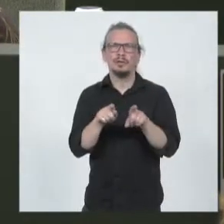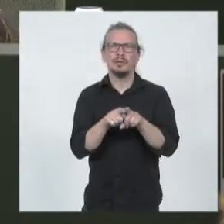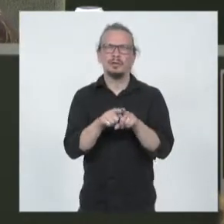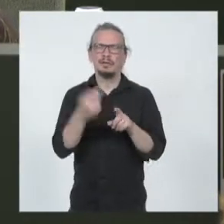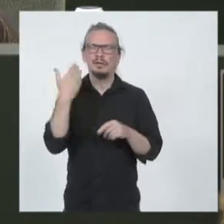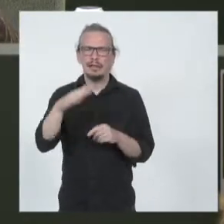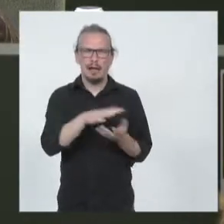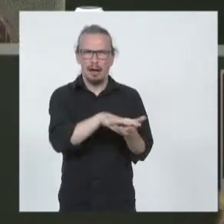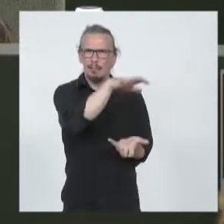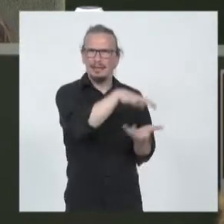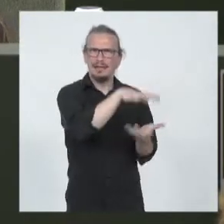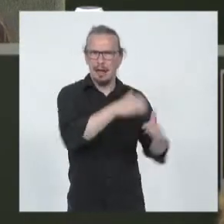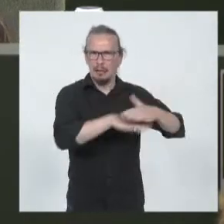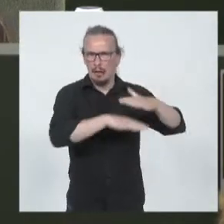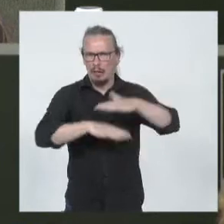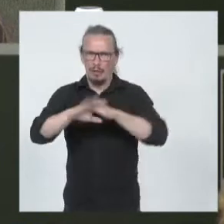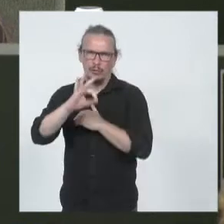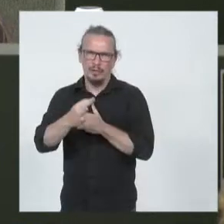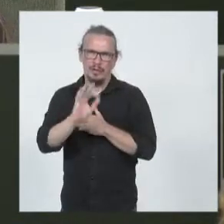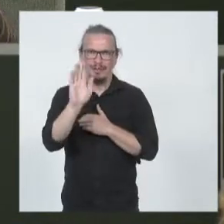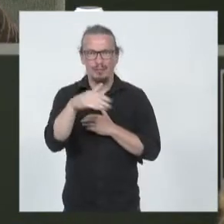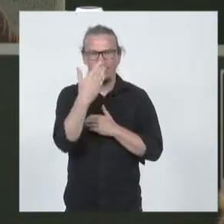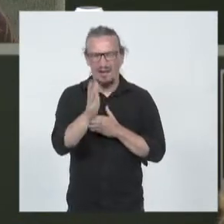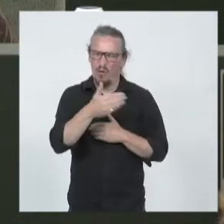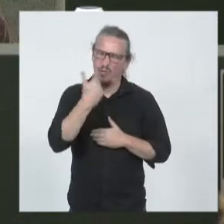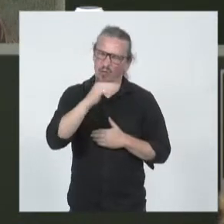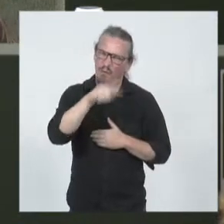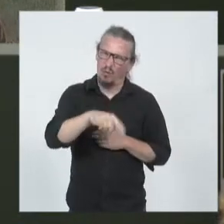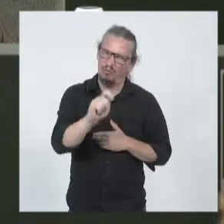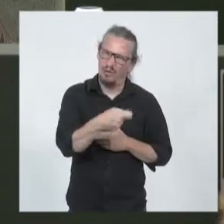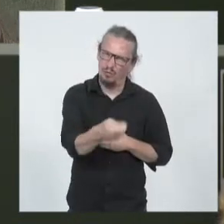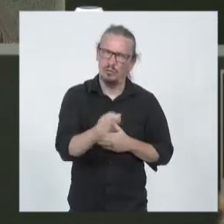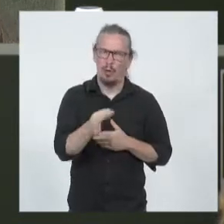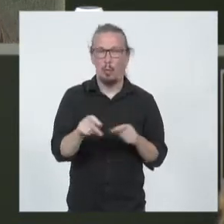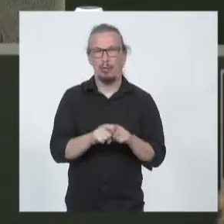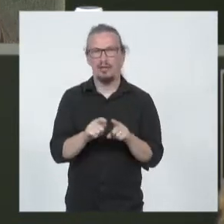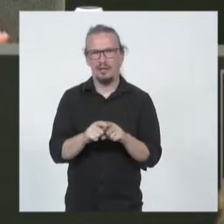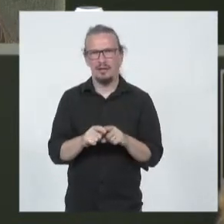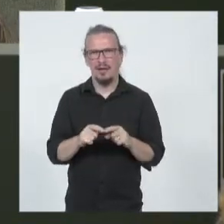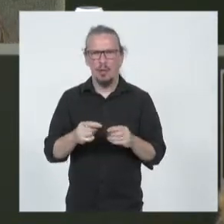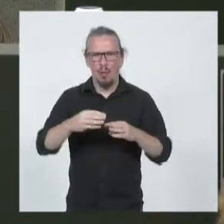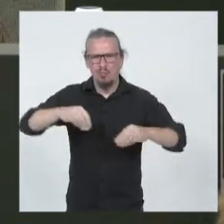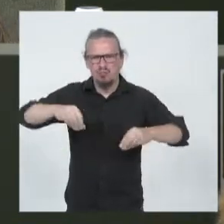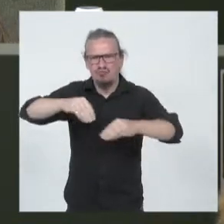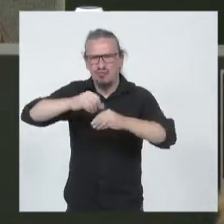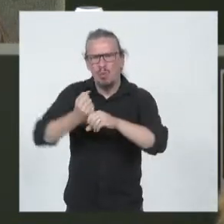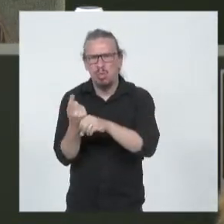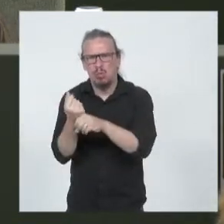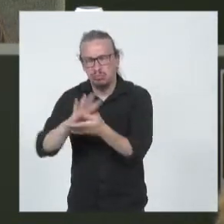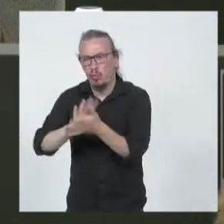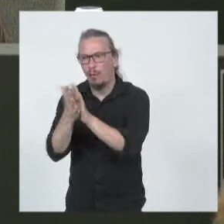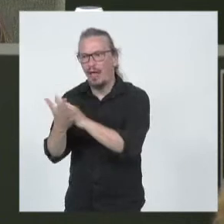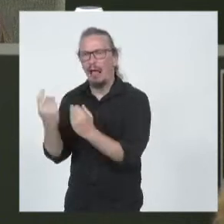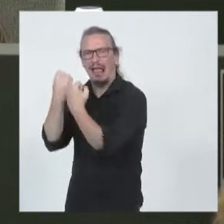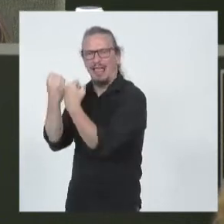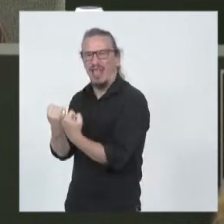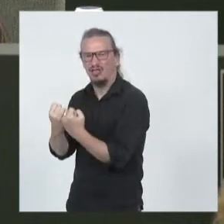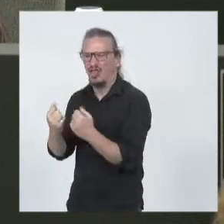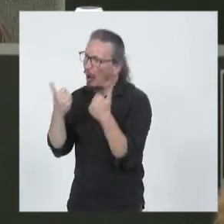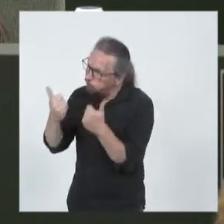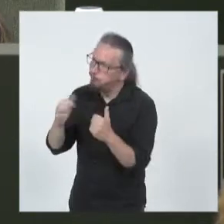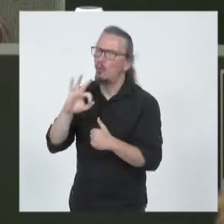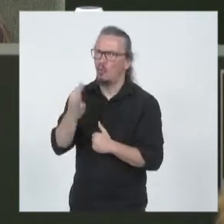de l'expliquer. C'est un des objets de la délibération qui prévoit aussi la valorisation énergétique des boues évacuées et nous le saluons. Mais comme vous l'avez dit